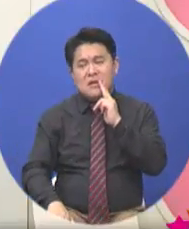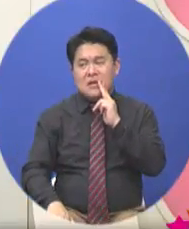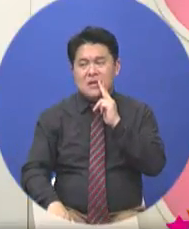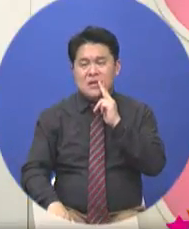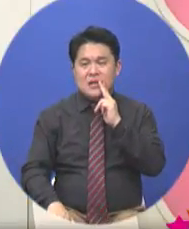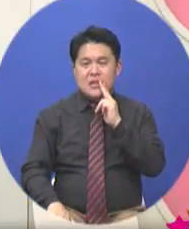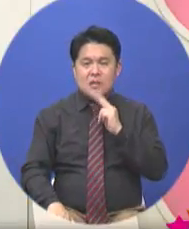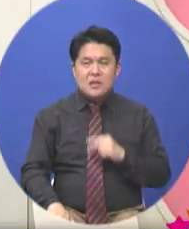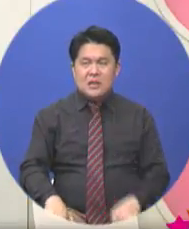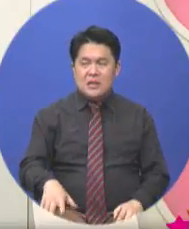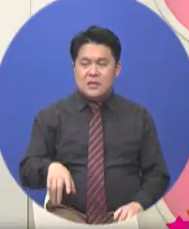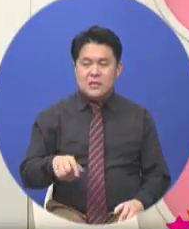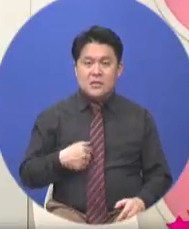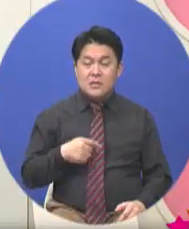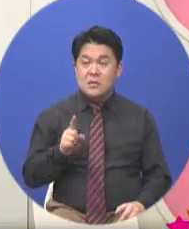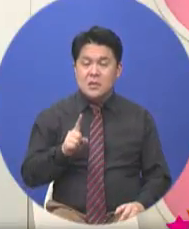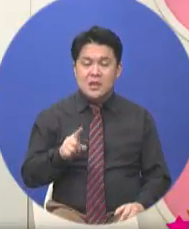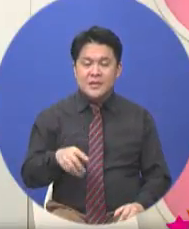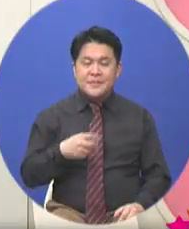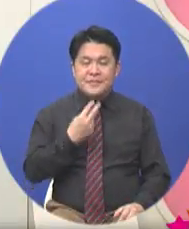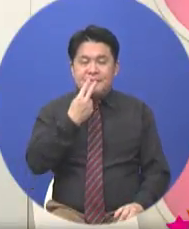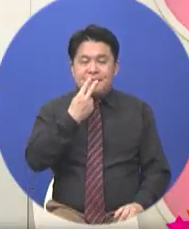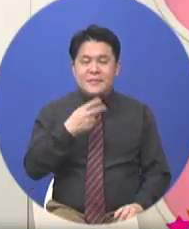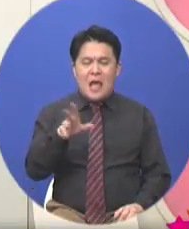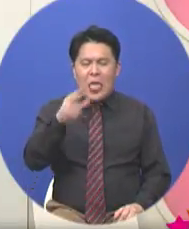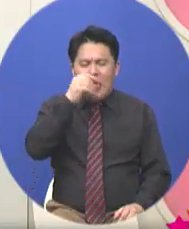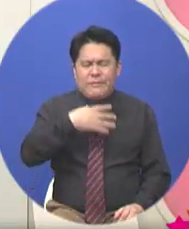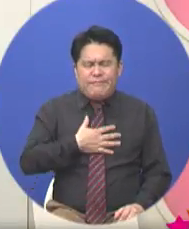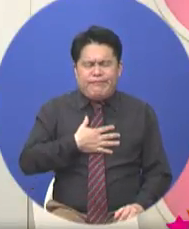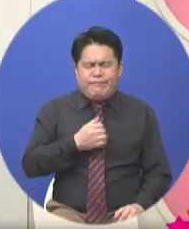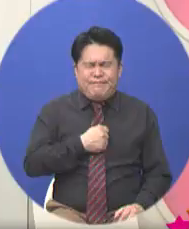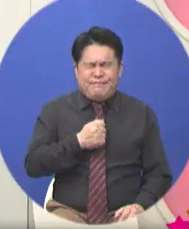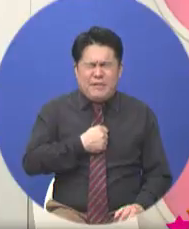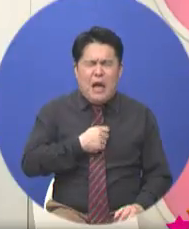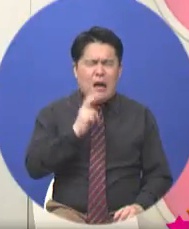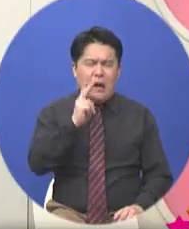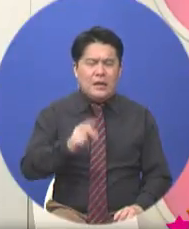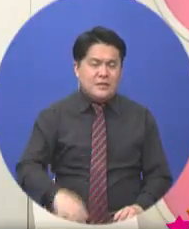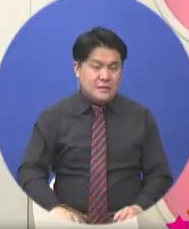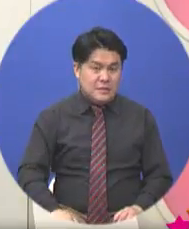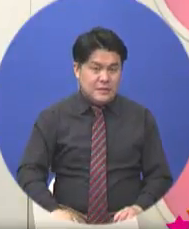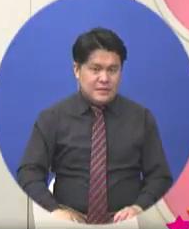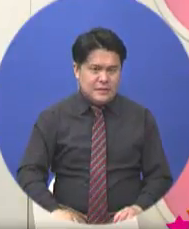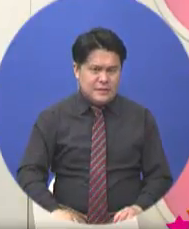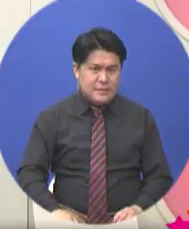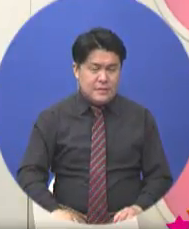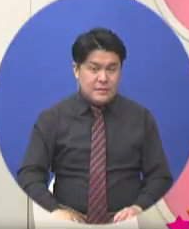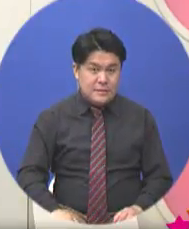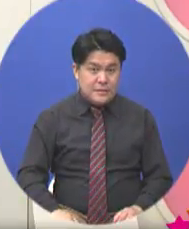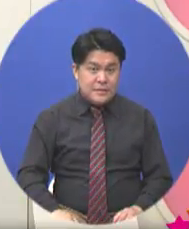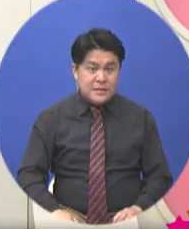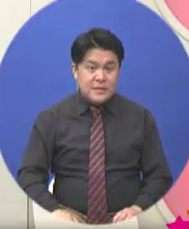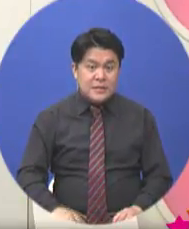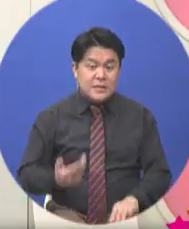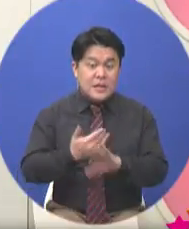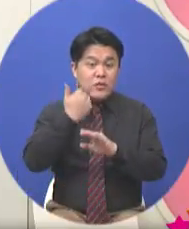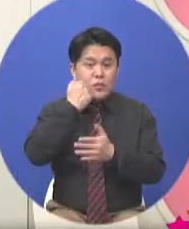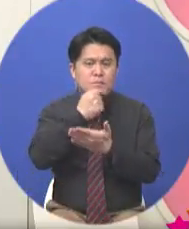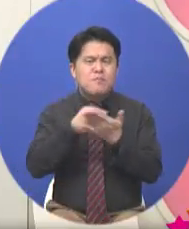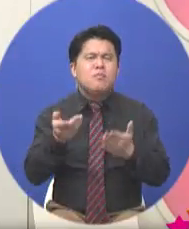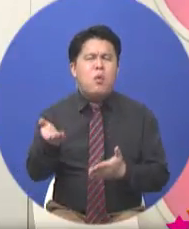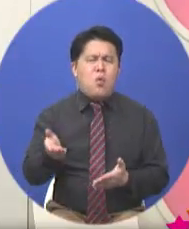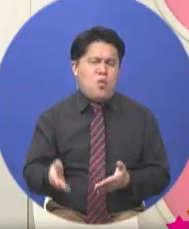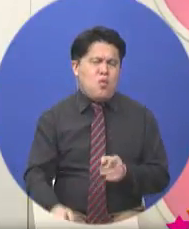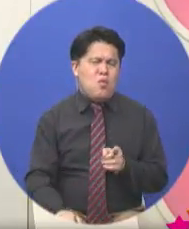예, 그러다 예, 예. 보니까 저 같은 경우도 숨을 쉬기가 어려울 정도더라고요. 그래요. 그래서 아, 이게 다른 사람들에게